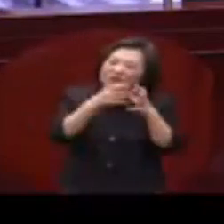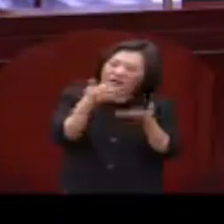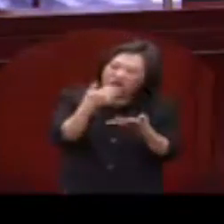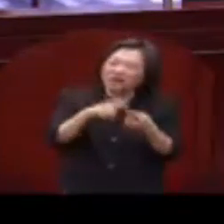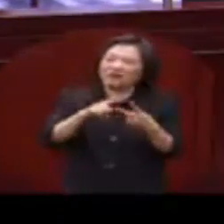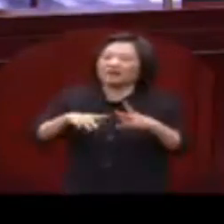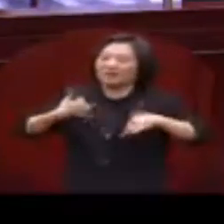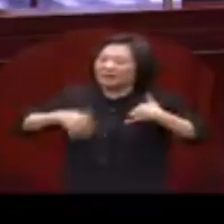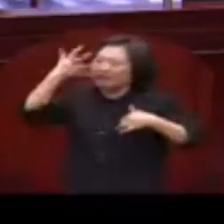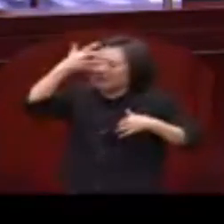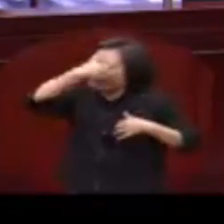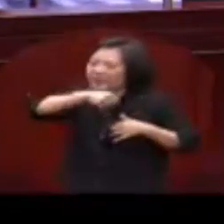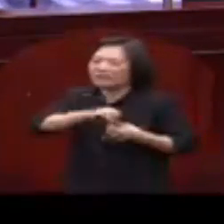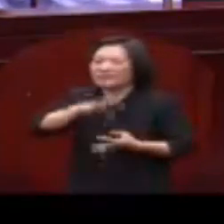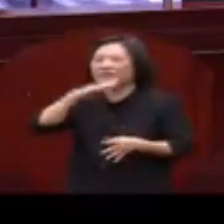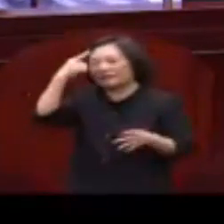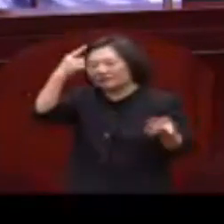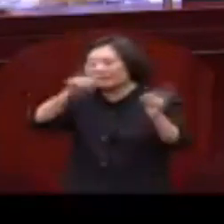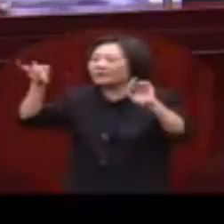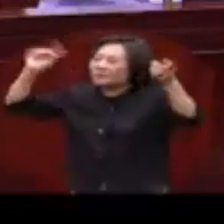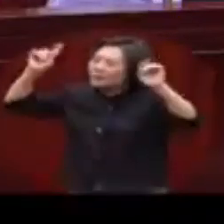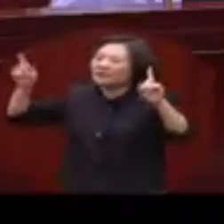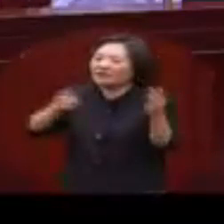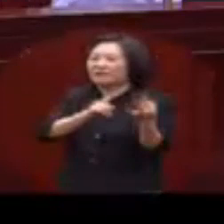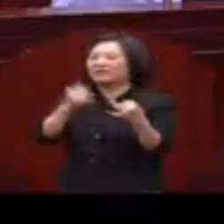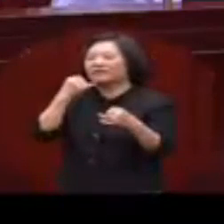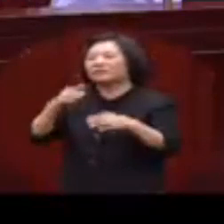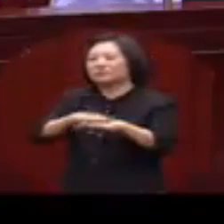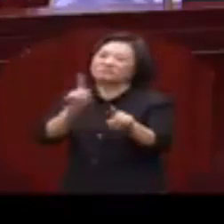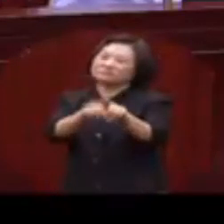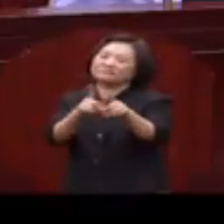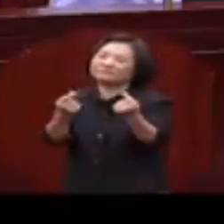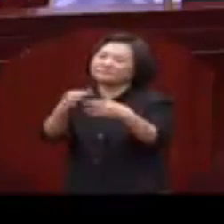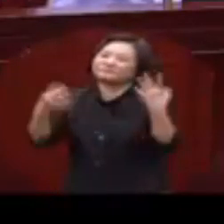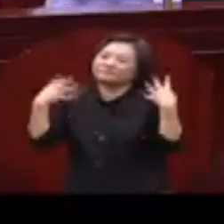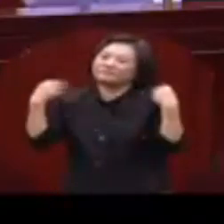哈，或是这个一日游的哈，该在做的我们还陆陆续续会做。